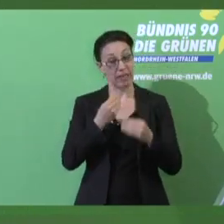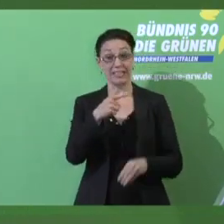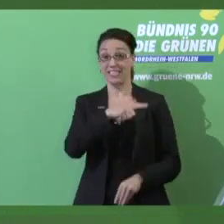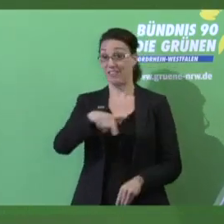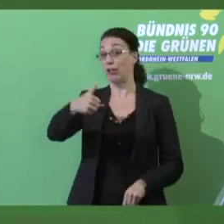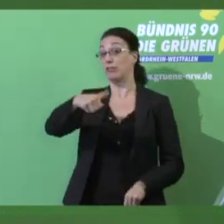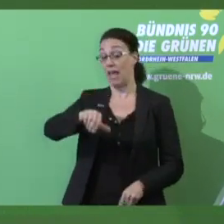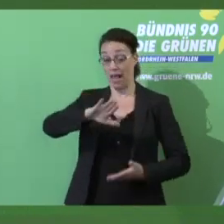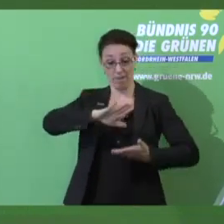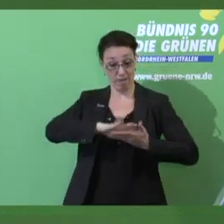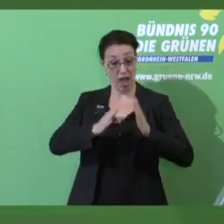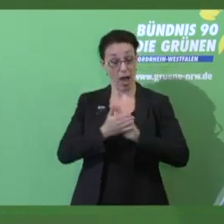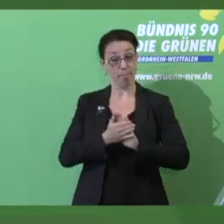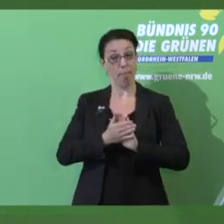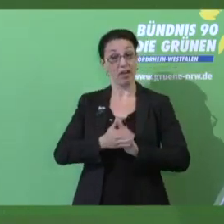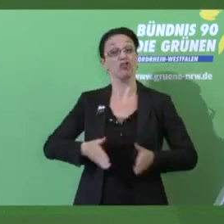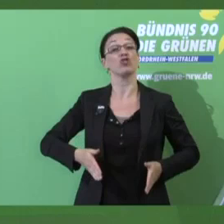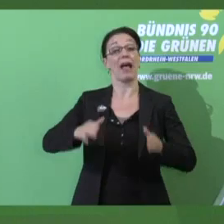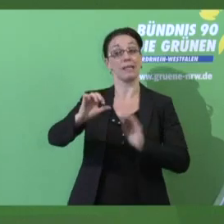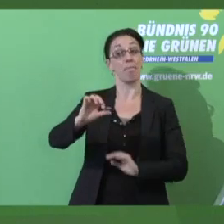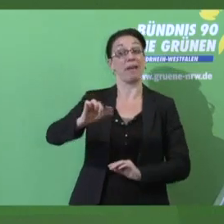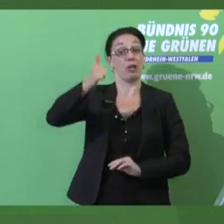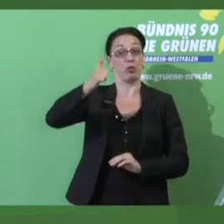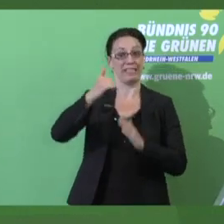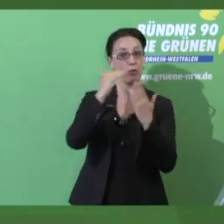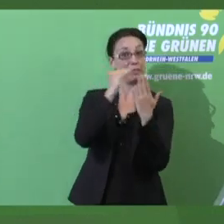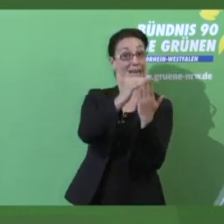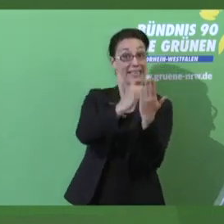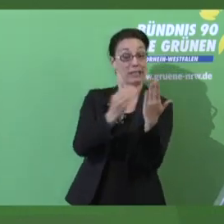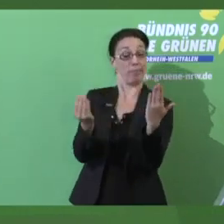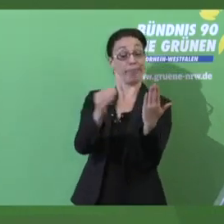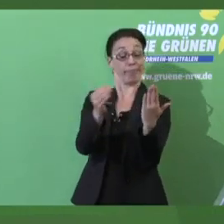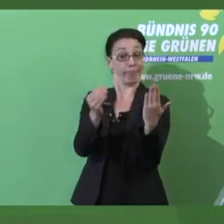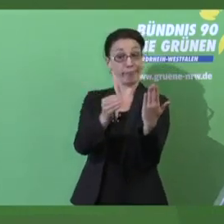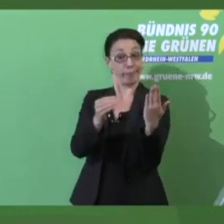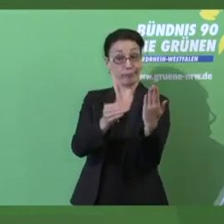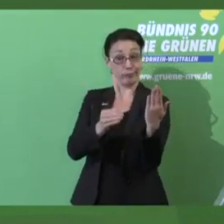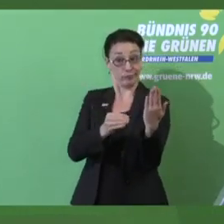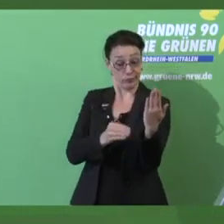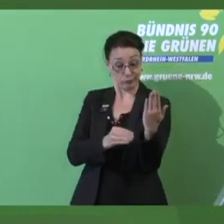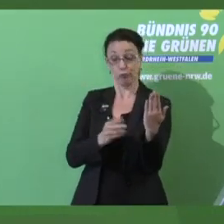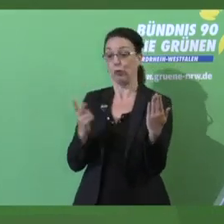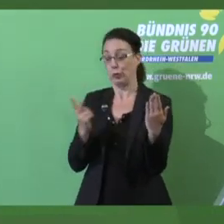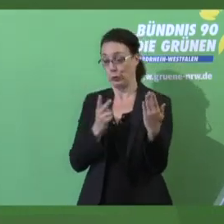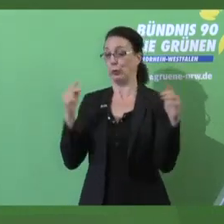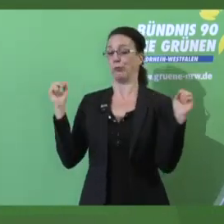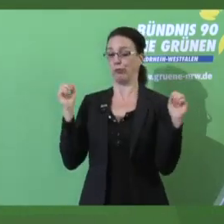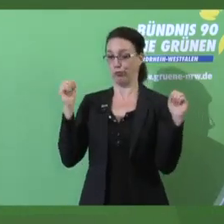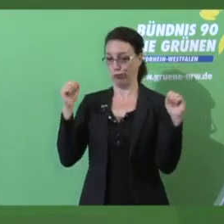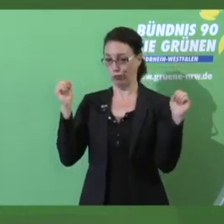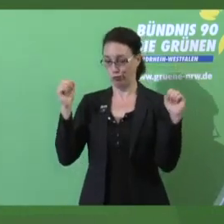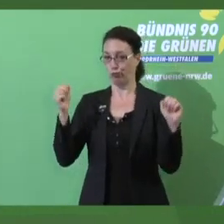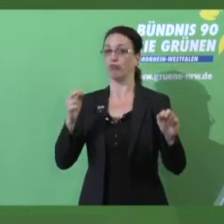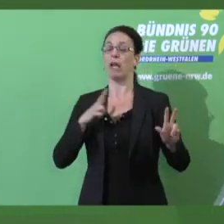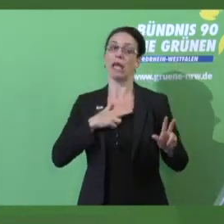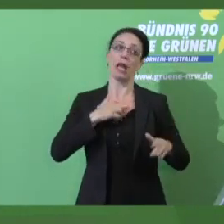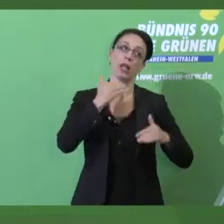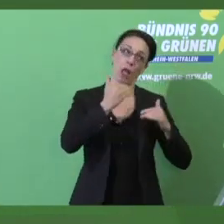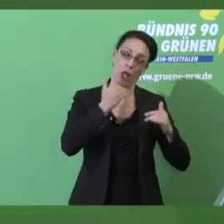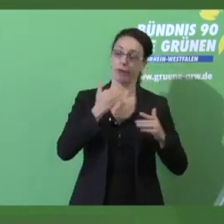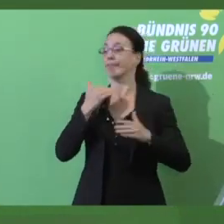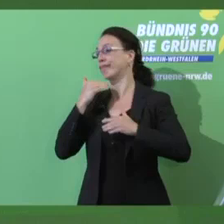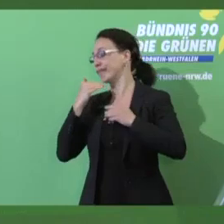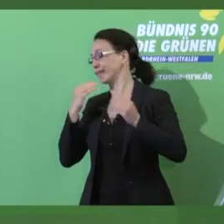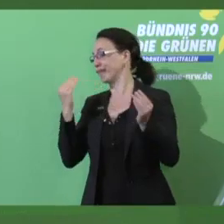2011 auf eine Straßenpriorisierungsliste, SPD und Grüne, wo wir uns ehrlich gemacht haben, wo wir gesagt haben, es